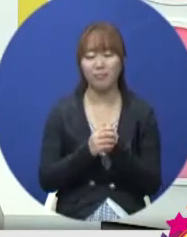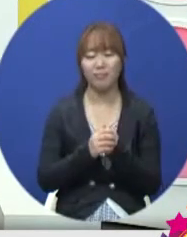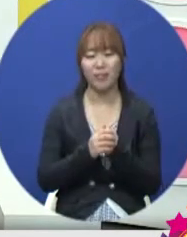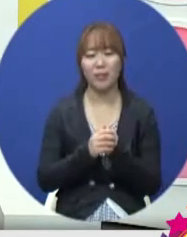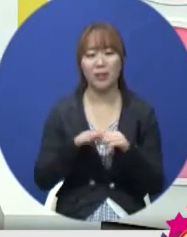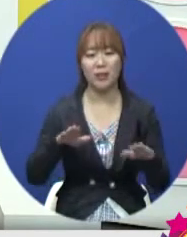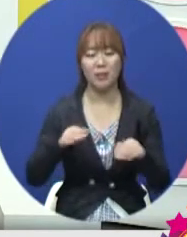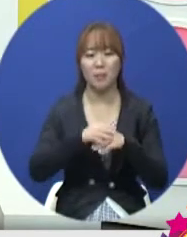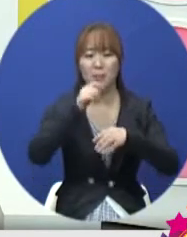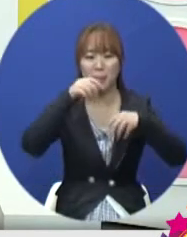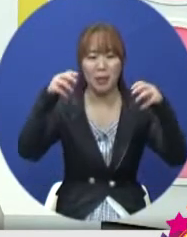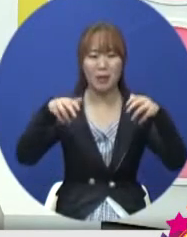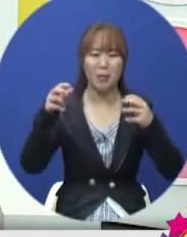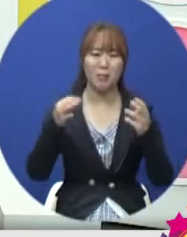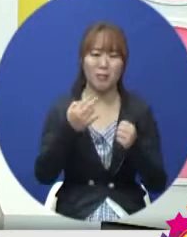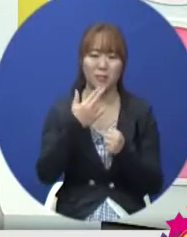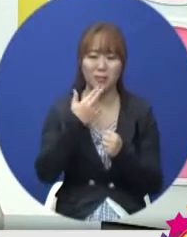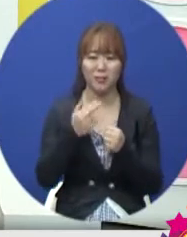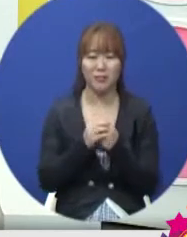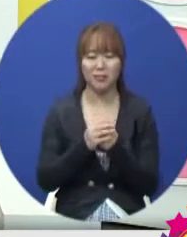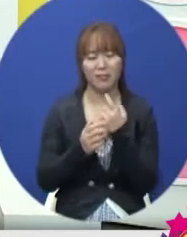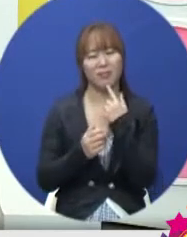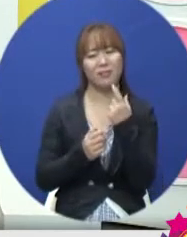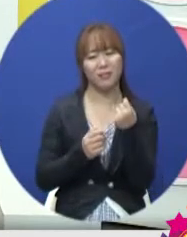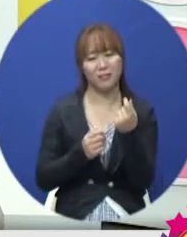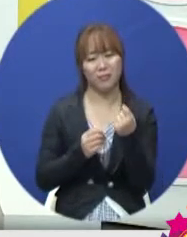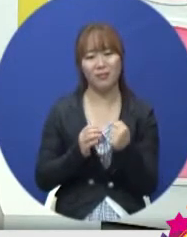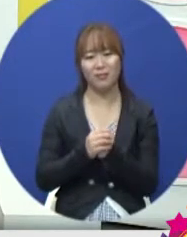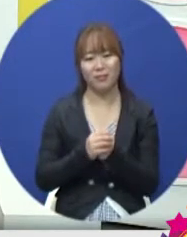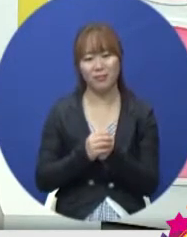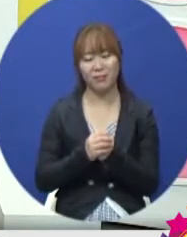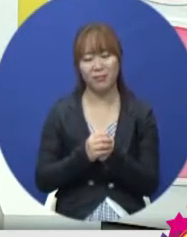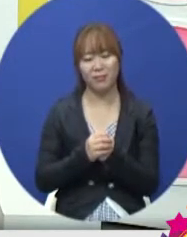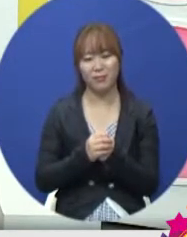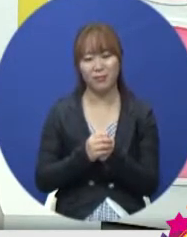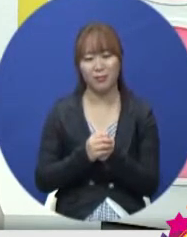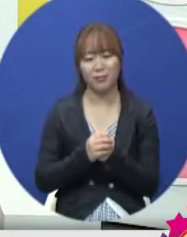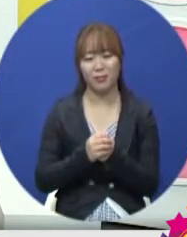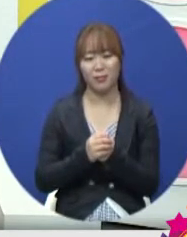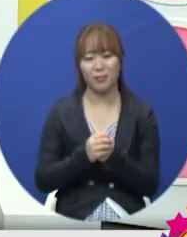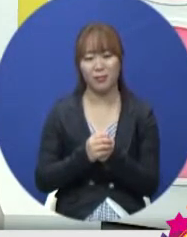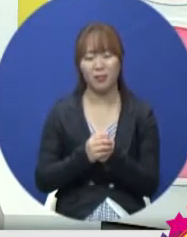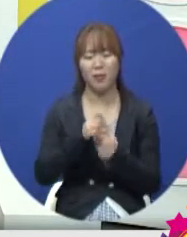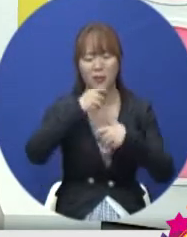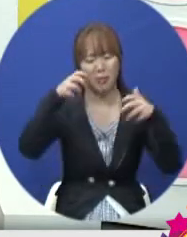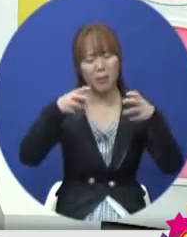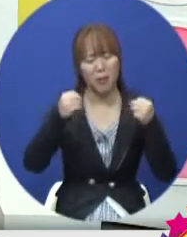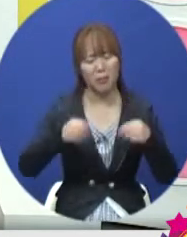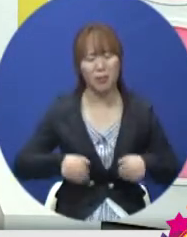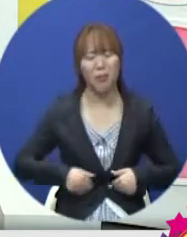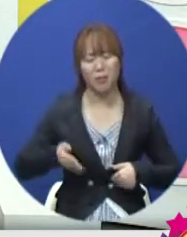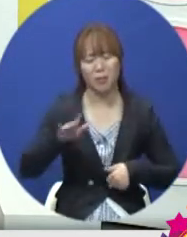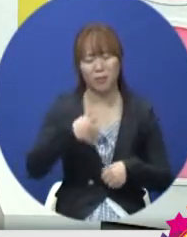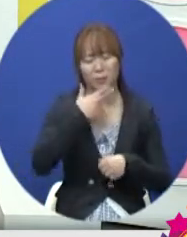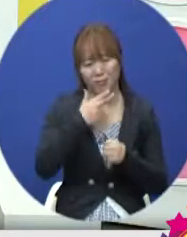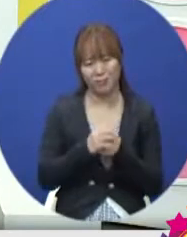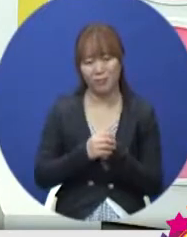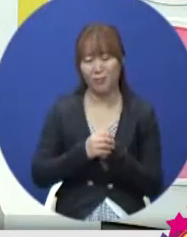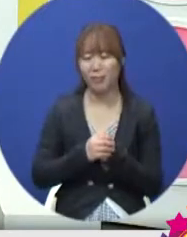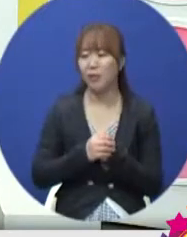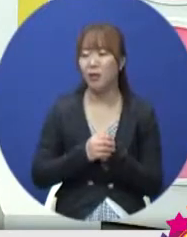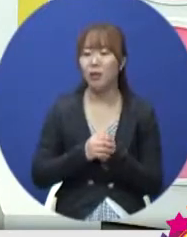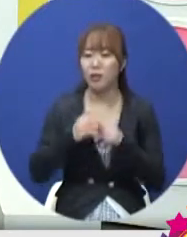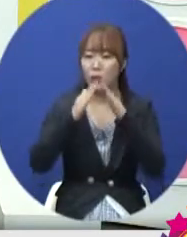그나저나 전주에도 비가 조금 안 오죠, 지금? 네, 안 와요. 아이고. 전주 하면 많이 와야 되는데 안 와요, 지금. 그러게요.